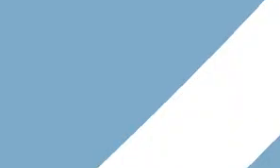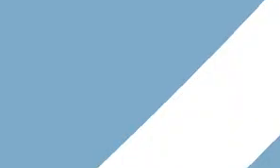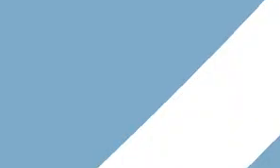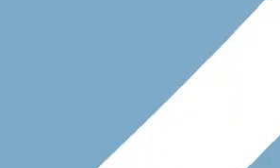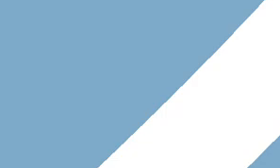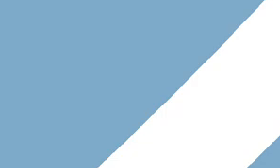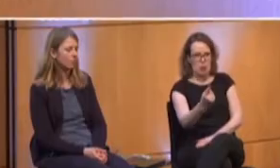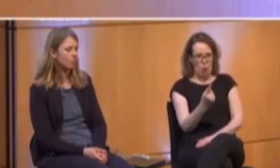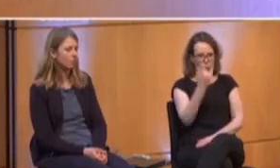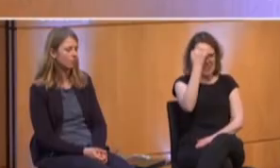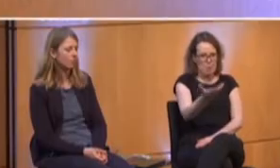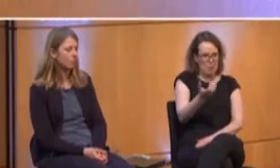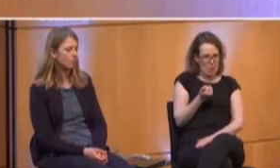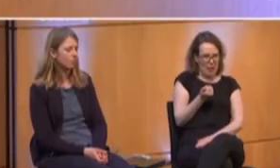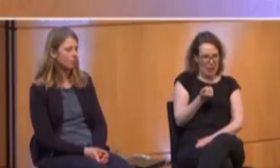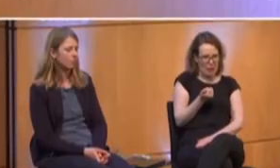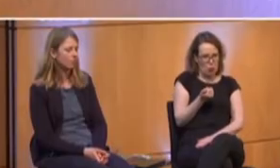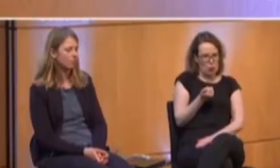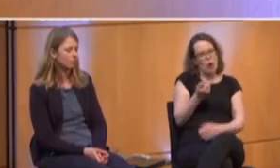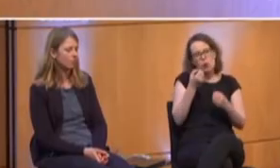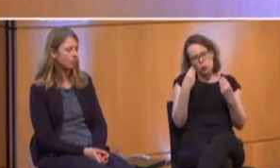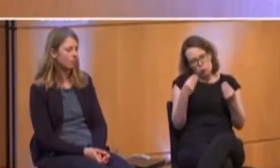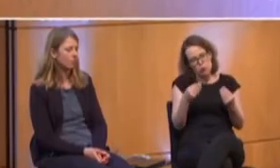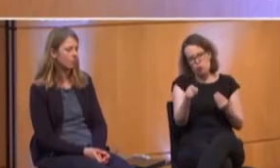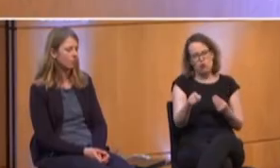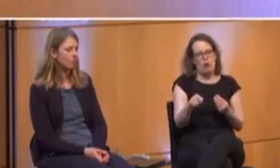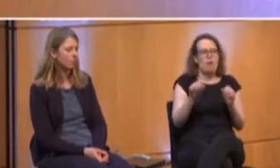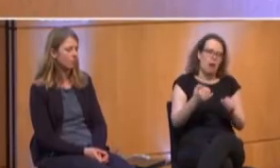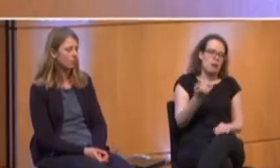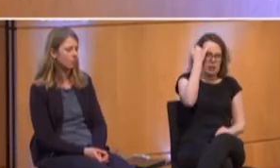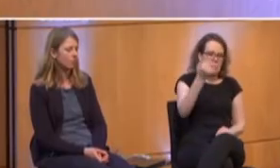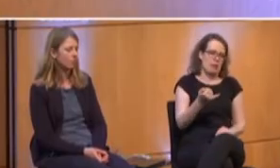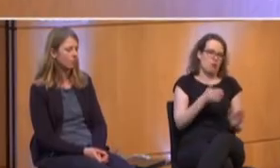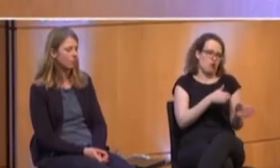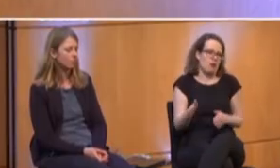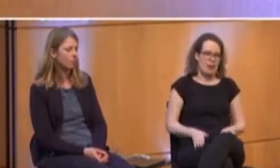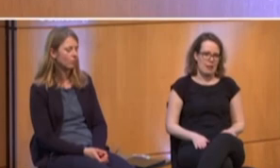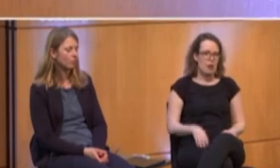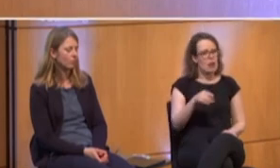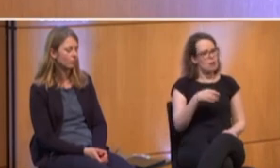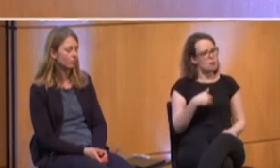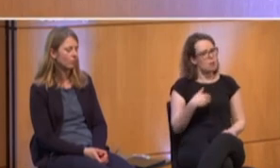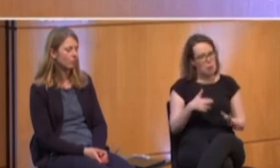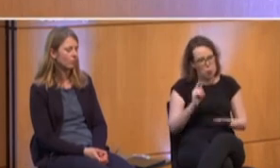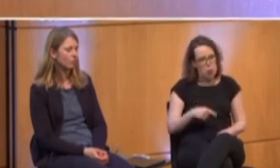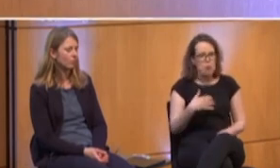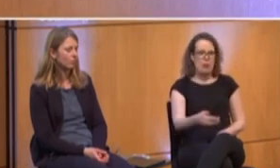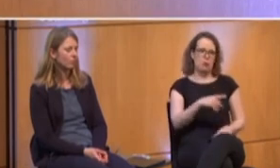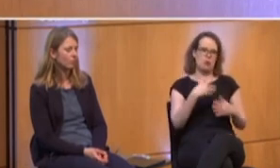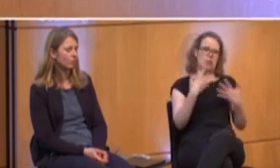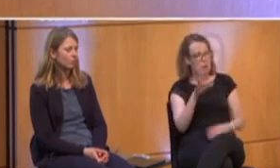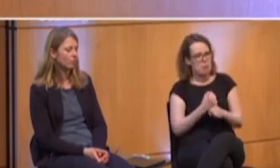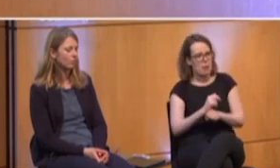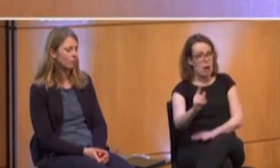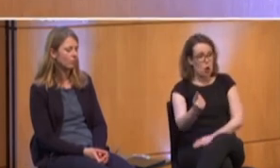Wenn Mitarbeiter mit einer Idee scheitern, weil so ist das, wenn man experimentiert, 9 von 10 Mal ist man eben erstmal nicht erfolgreich, und dann feststellen müssen,